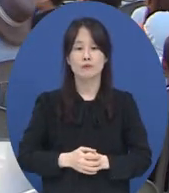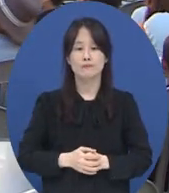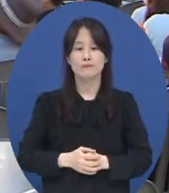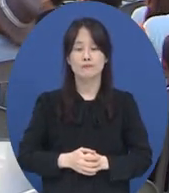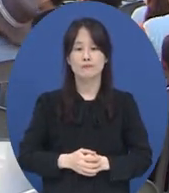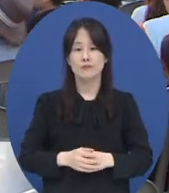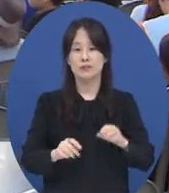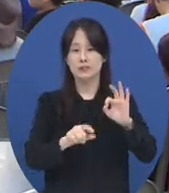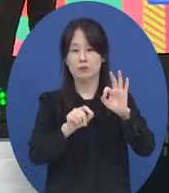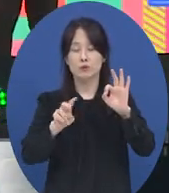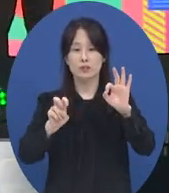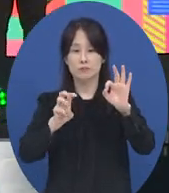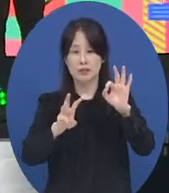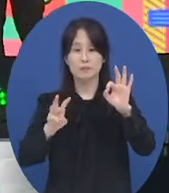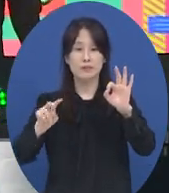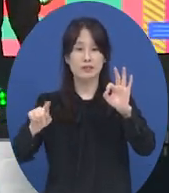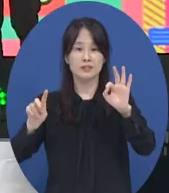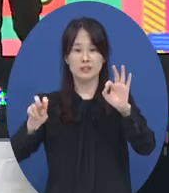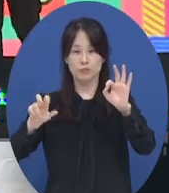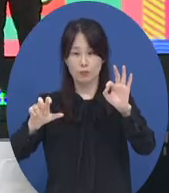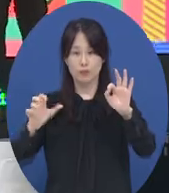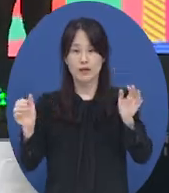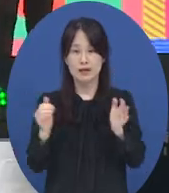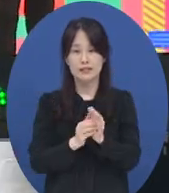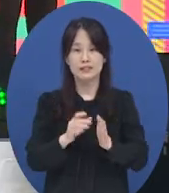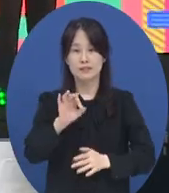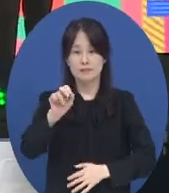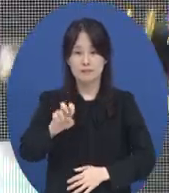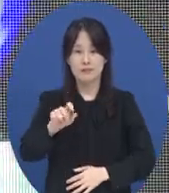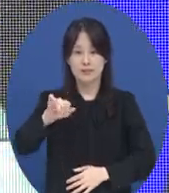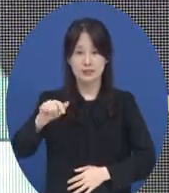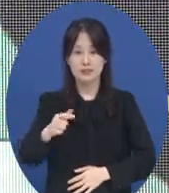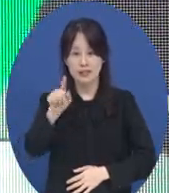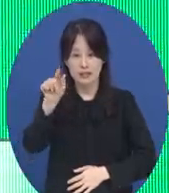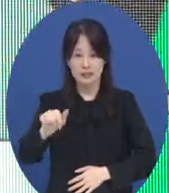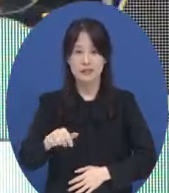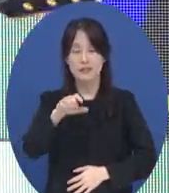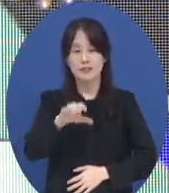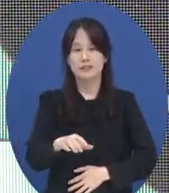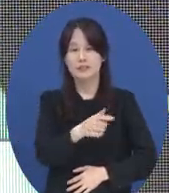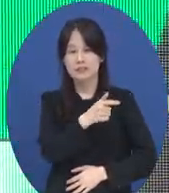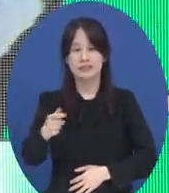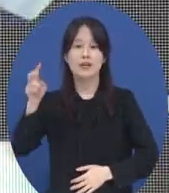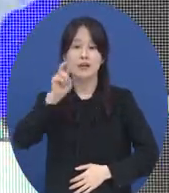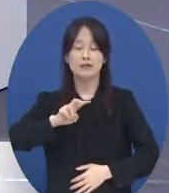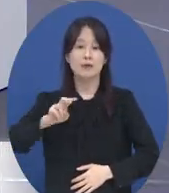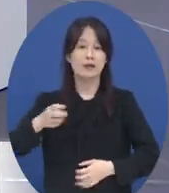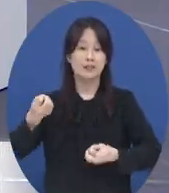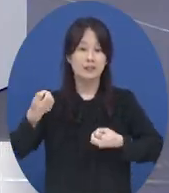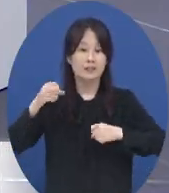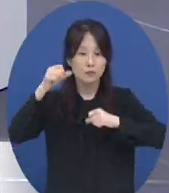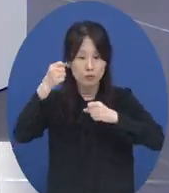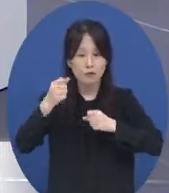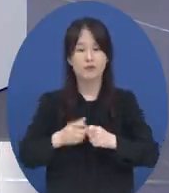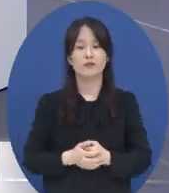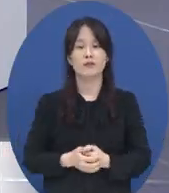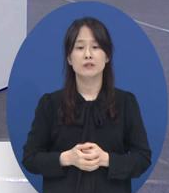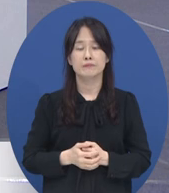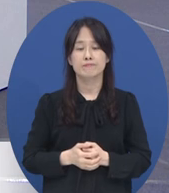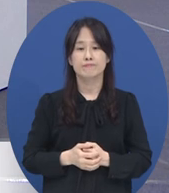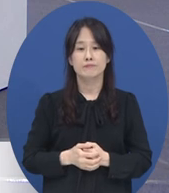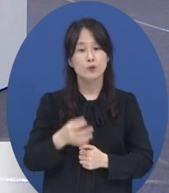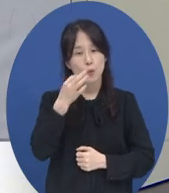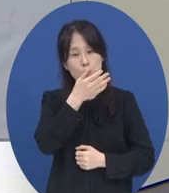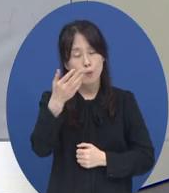오는 10월 23일부터 25일까지 임진각 평화누리에서 대규모 음악 공연 행사인 DMZ 콘서트와